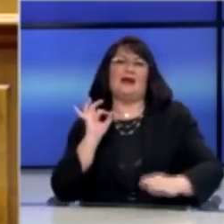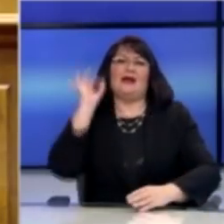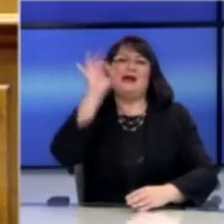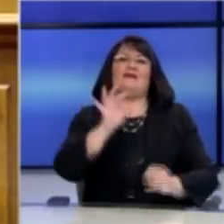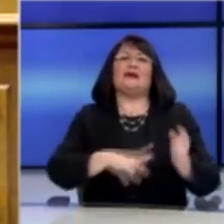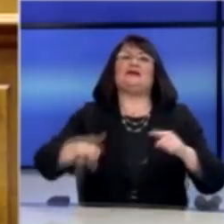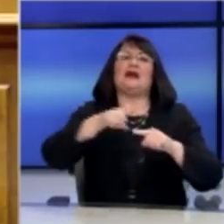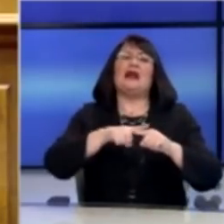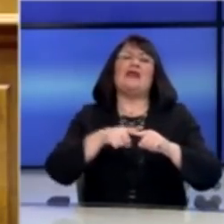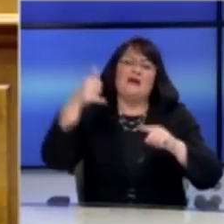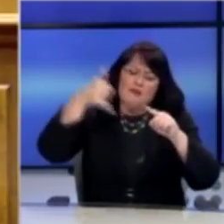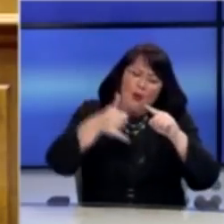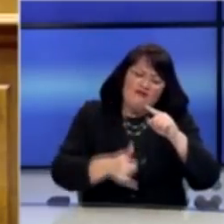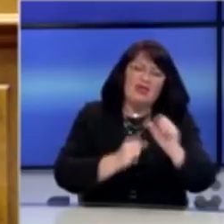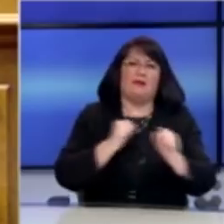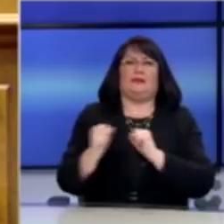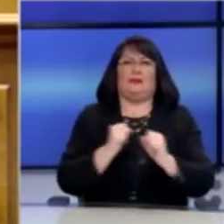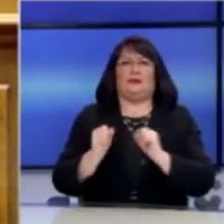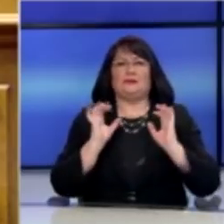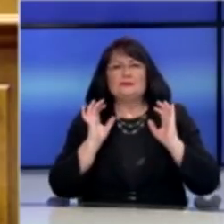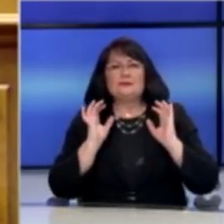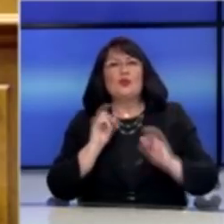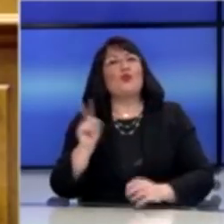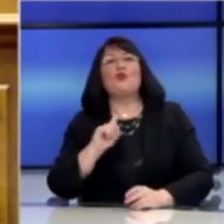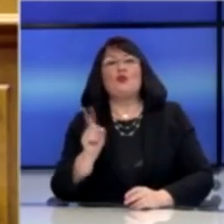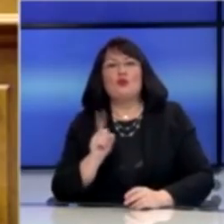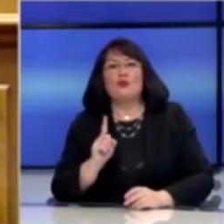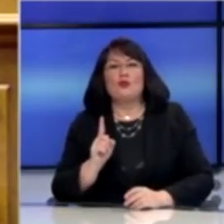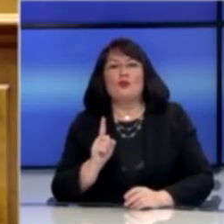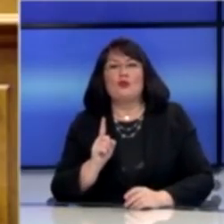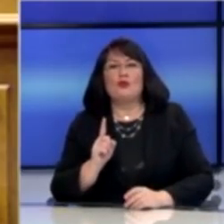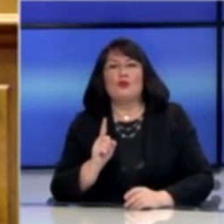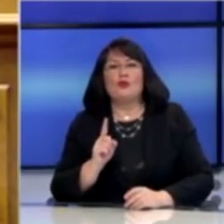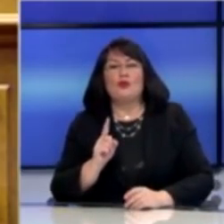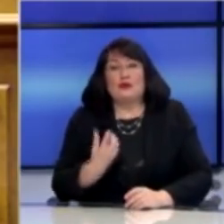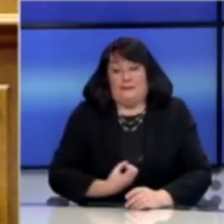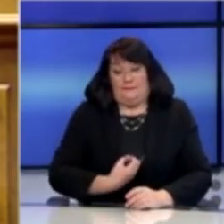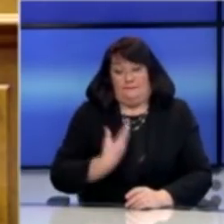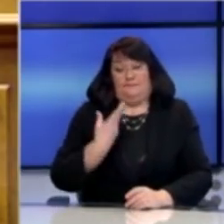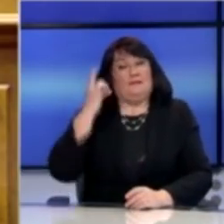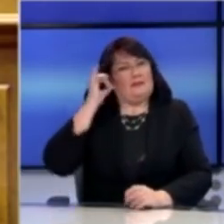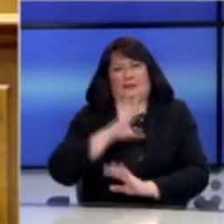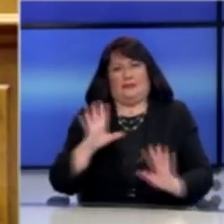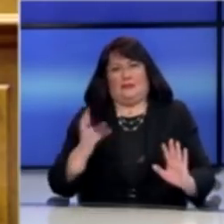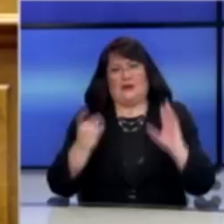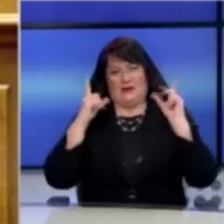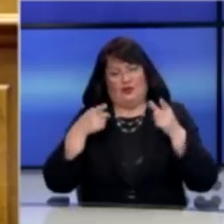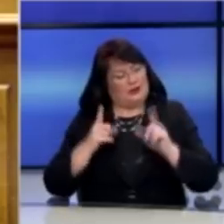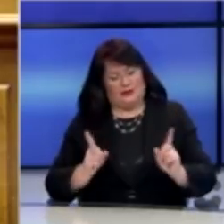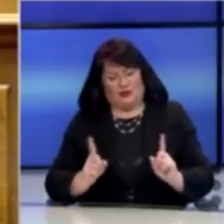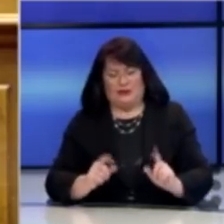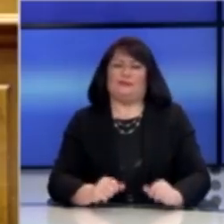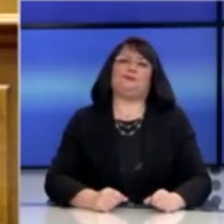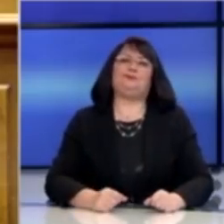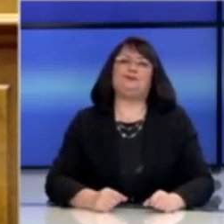μια νέα βαθύτατη κρίση. Ούτε είναι η έλλειψη ενσυναίσθησης, όπως λέτε, από τη μεριά της Νέας